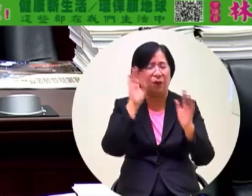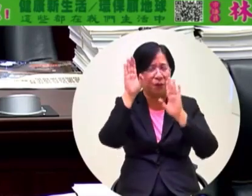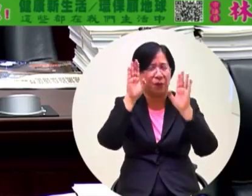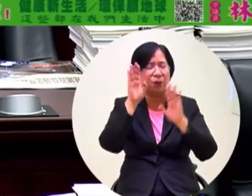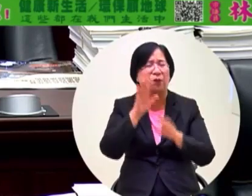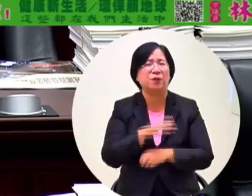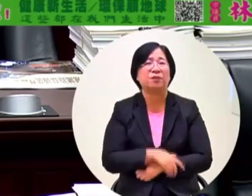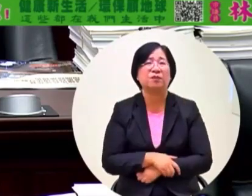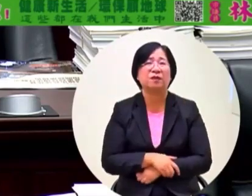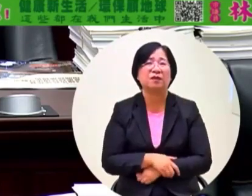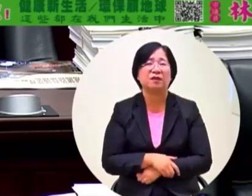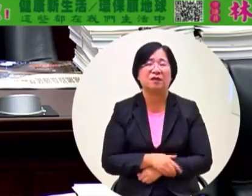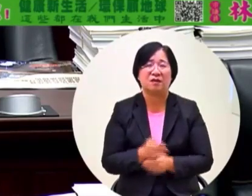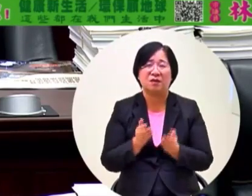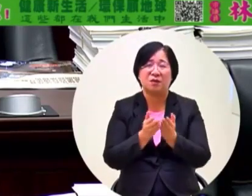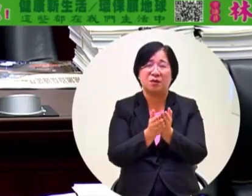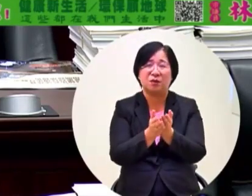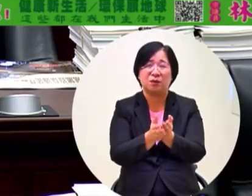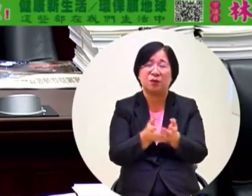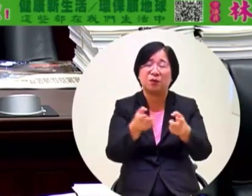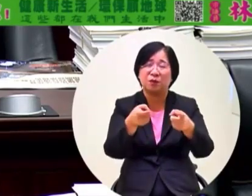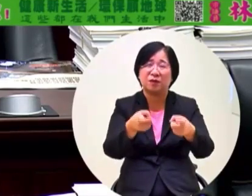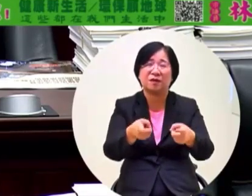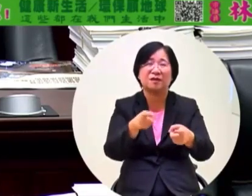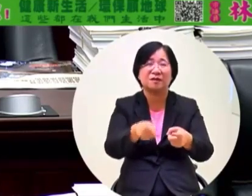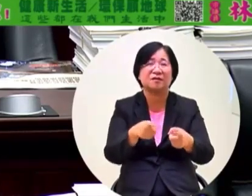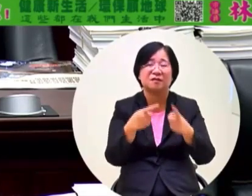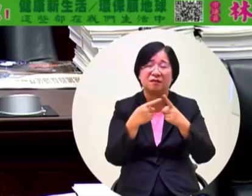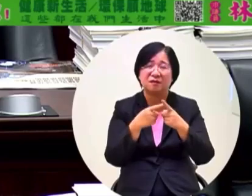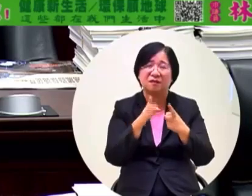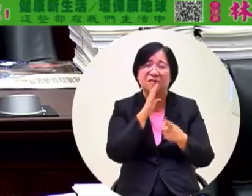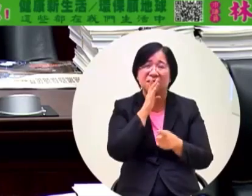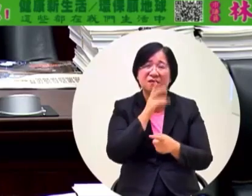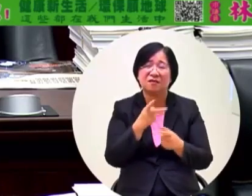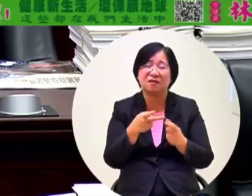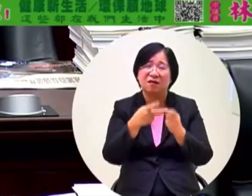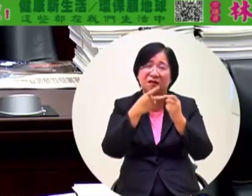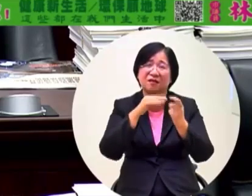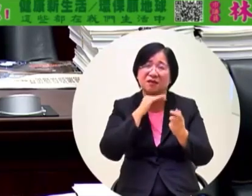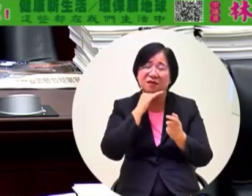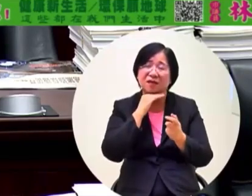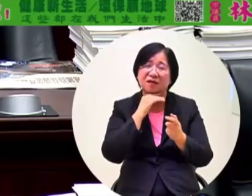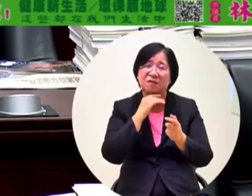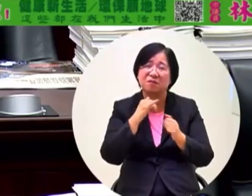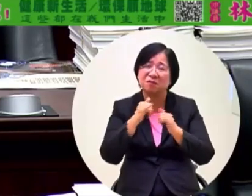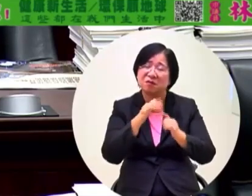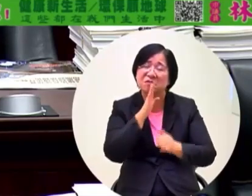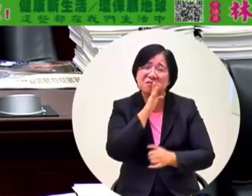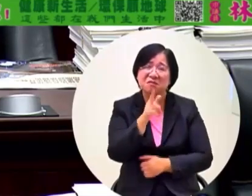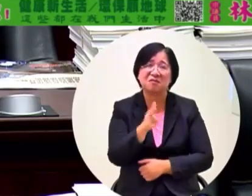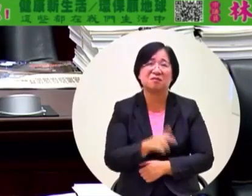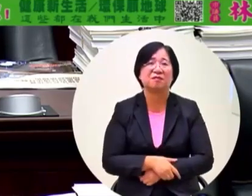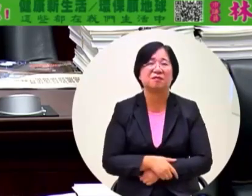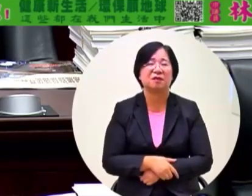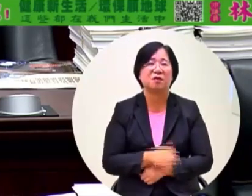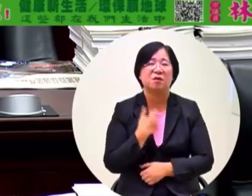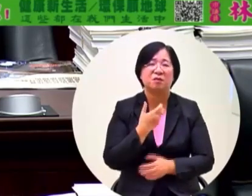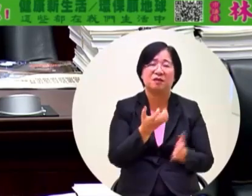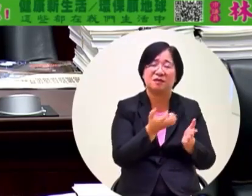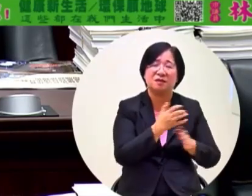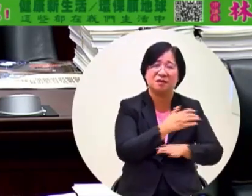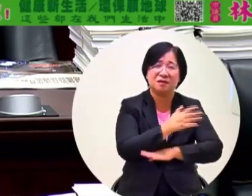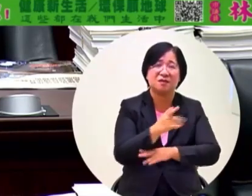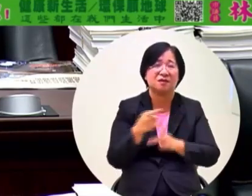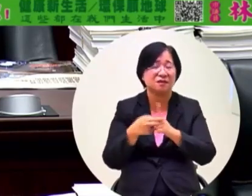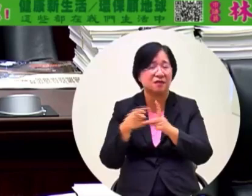们的渔港，我们渔港的人是日天过敏吗？我们渔港的人，这一次我们前任小港从来所